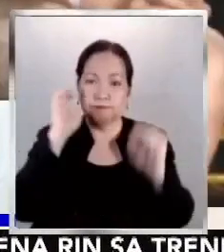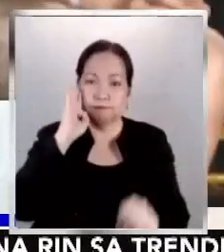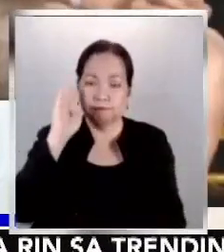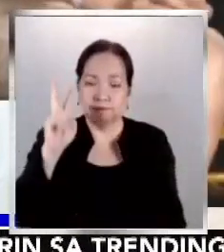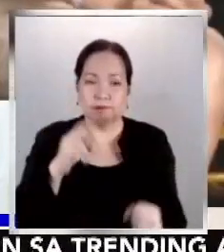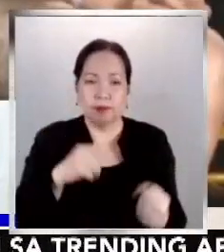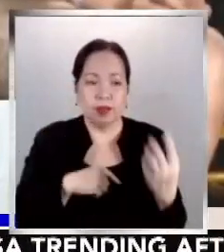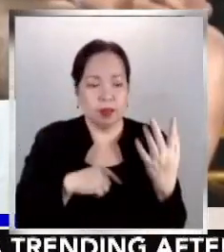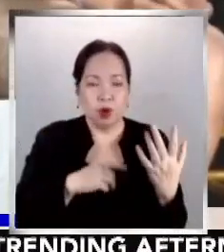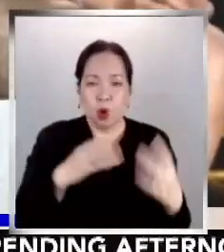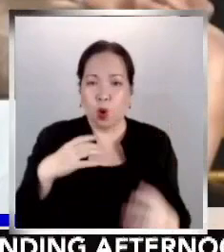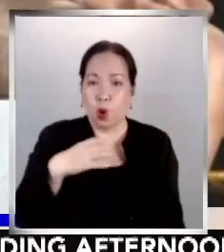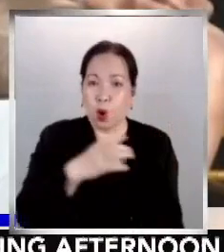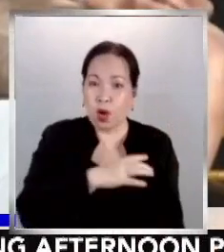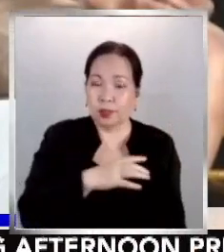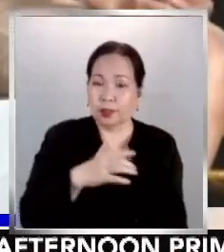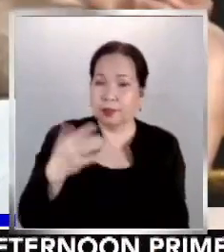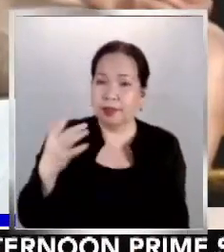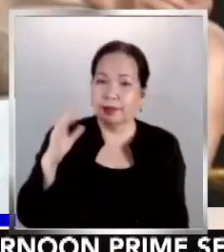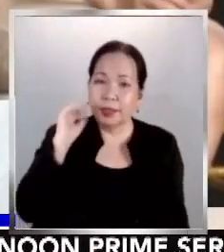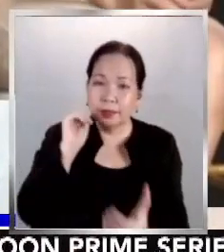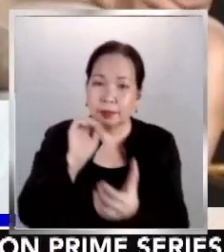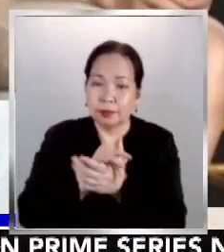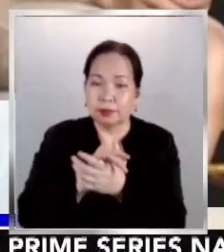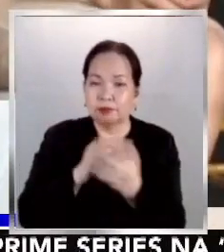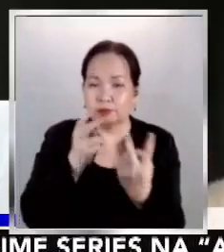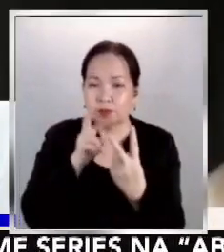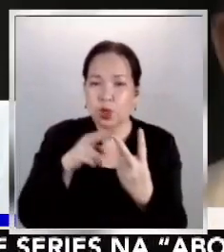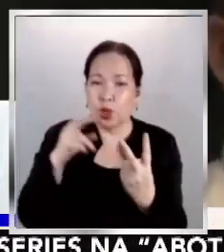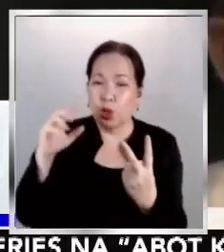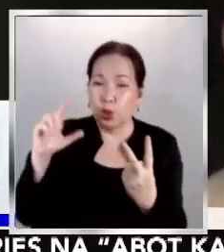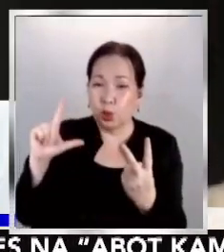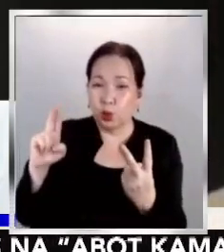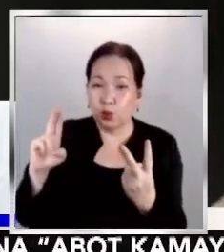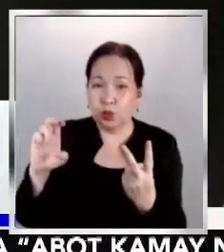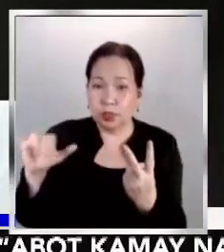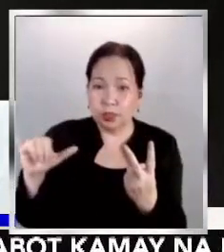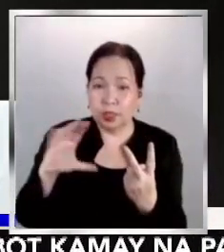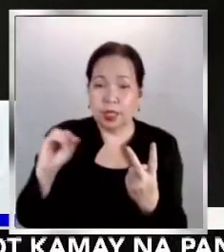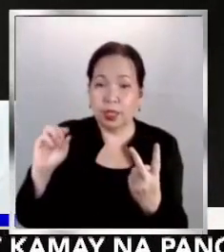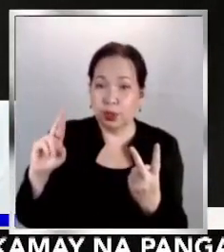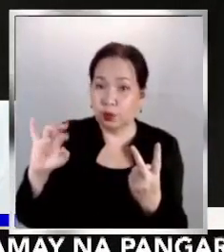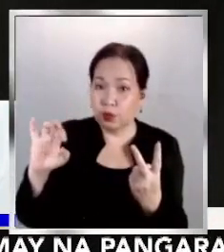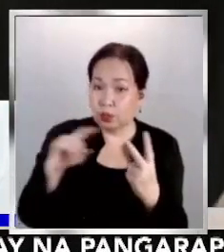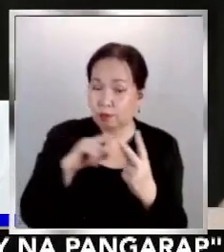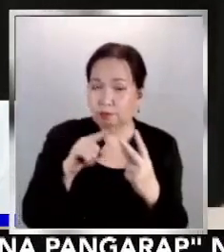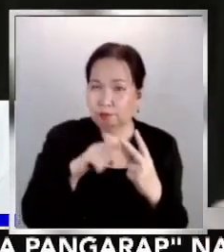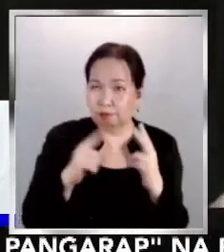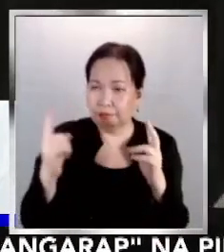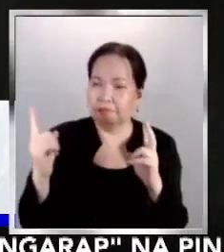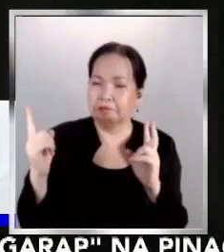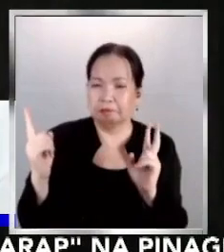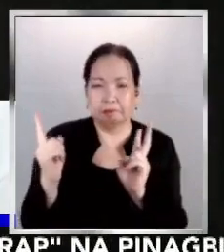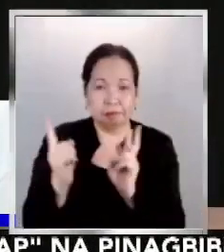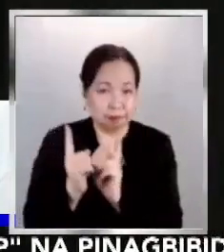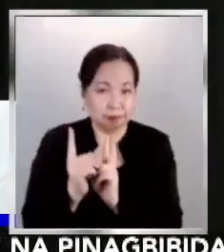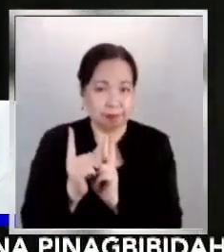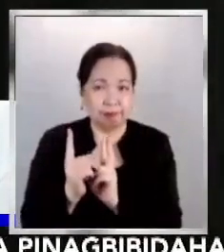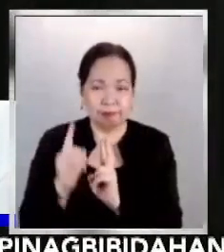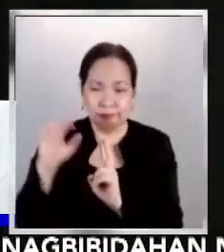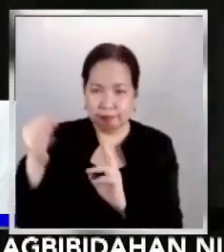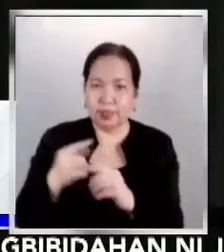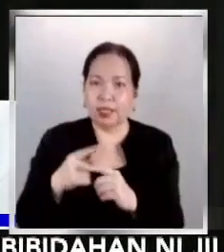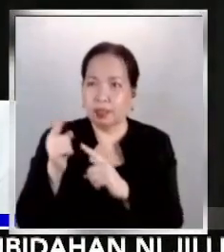Congressman Richard Gomez at Mayor Lucy Torres Gomez. Hindi raw niya pinalampas na mapuntahan ang lungsod